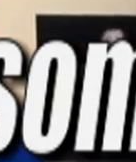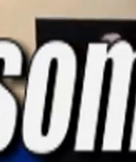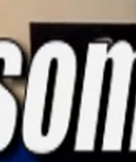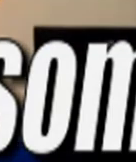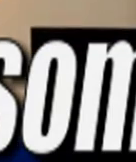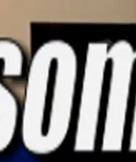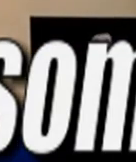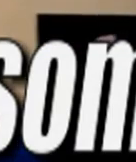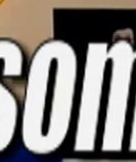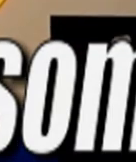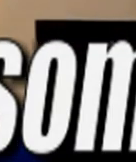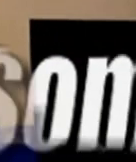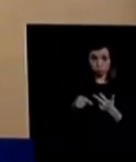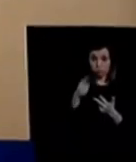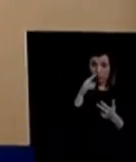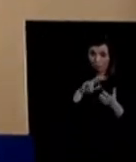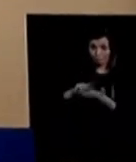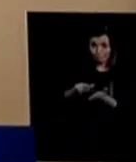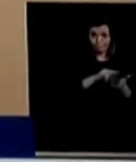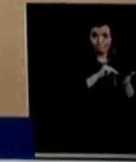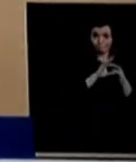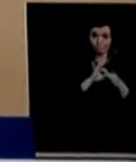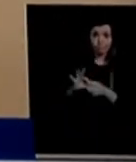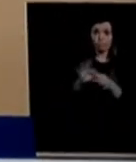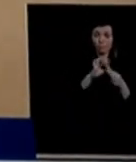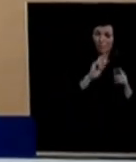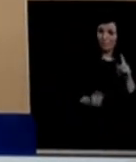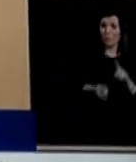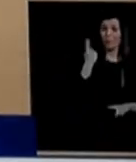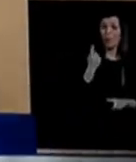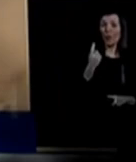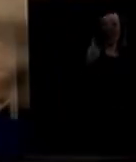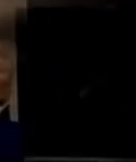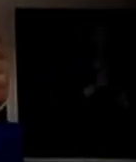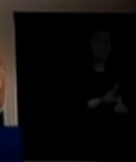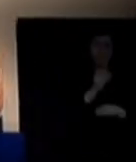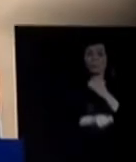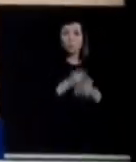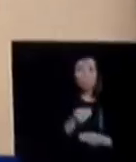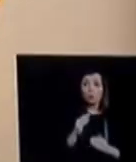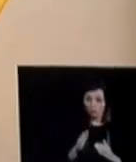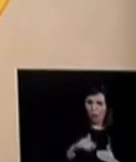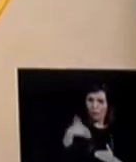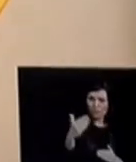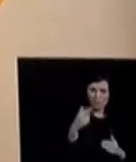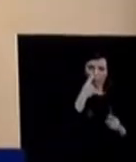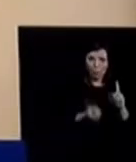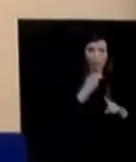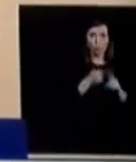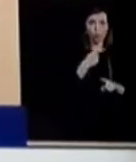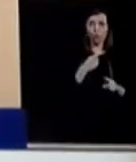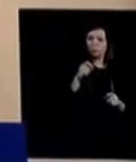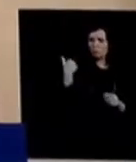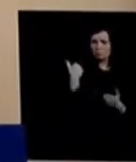je vous en remercie collectivement. C'est très important parce qu'aujourd'hui, on a trop de différences. On a défini quatre